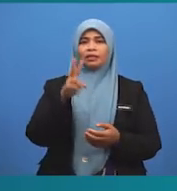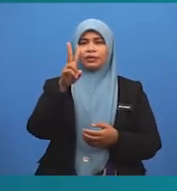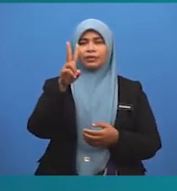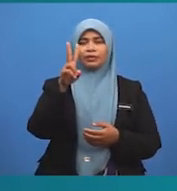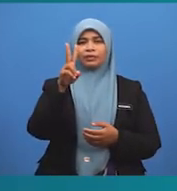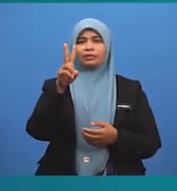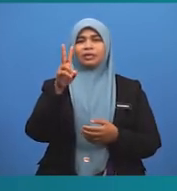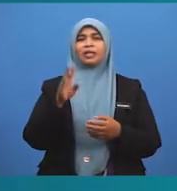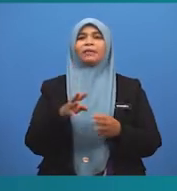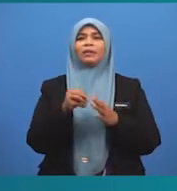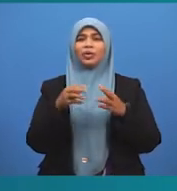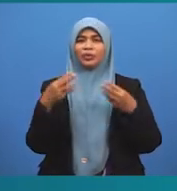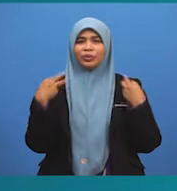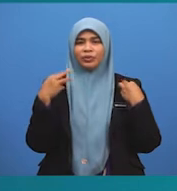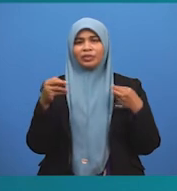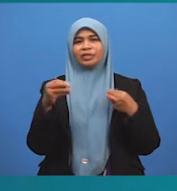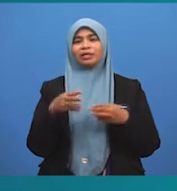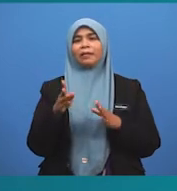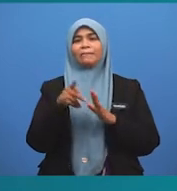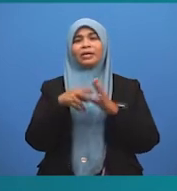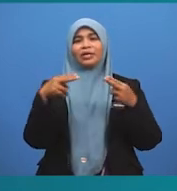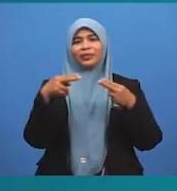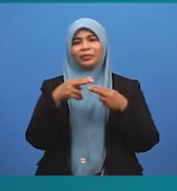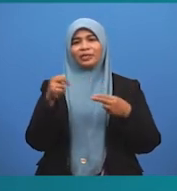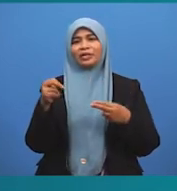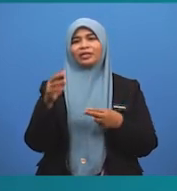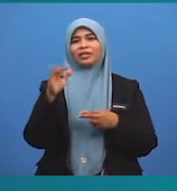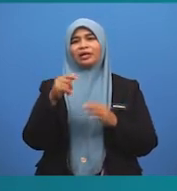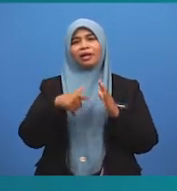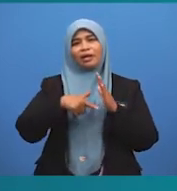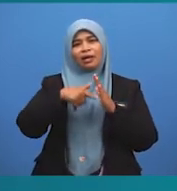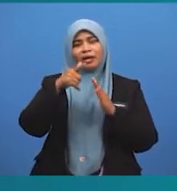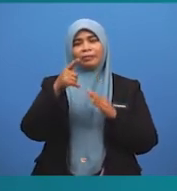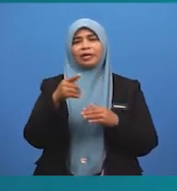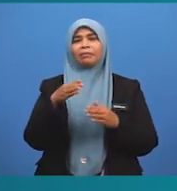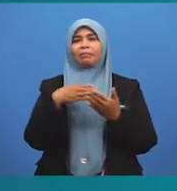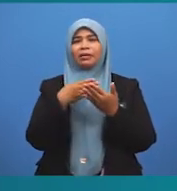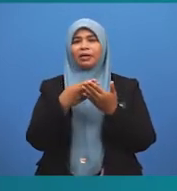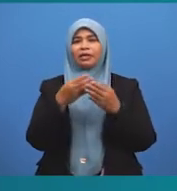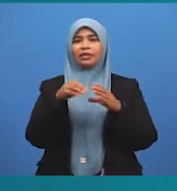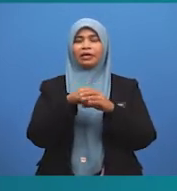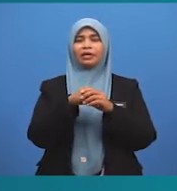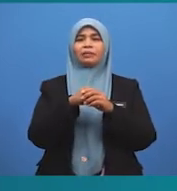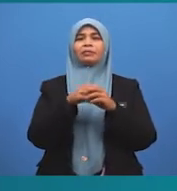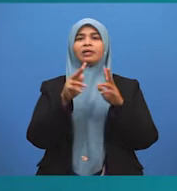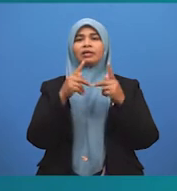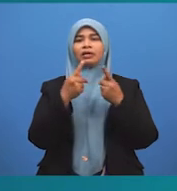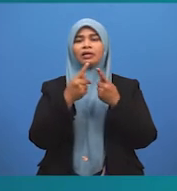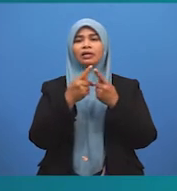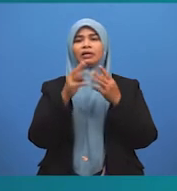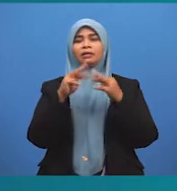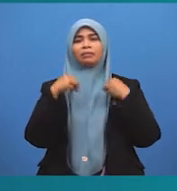Yang kedua, mewujudkan perhubungan yang lebih akrab